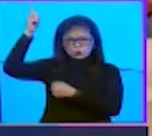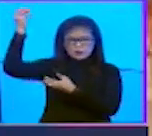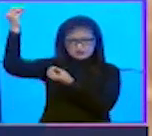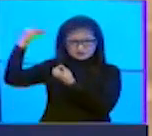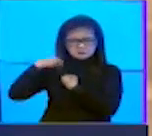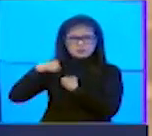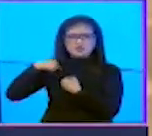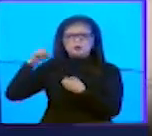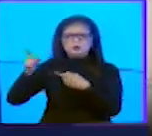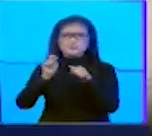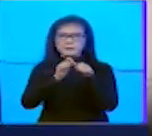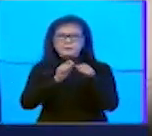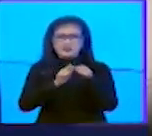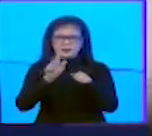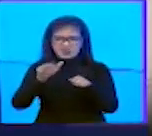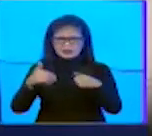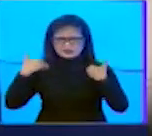Kepada teman-teman,